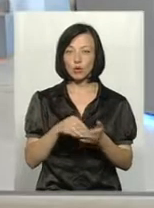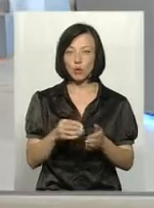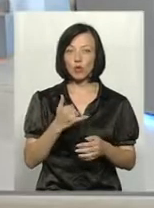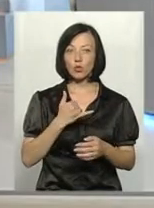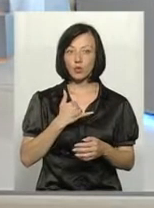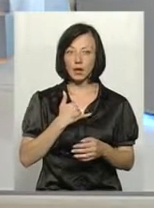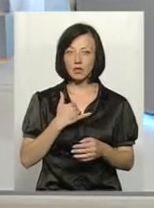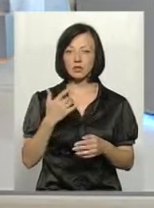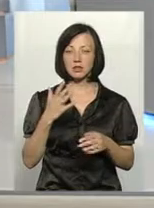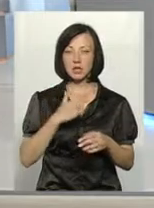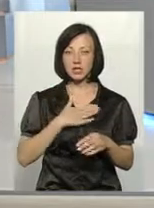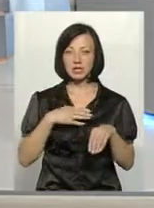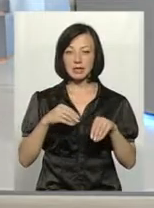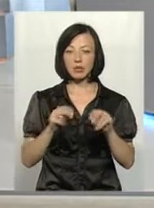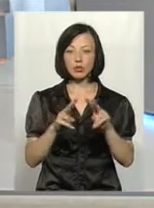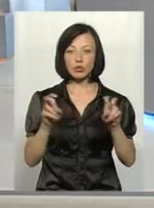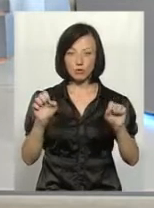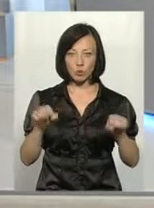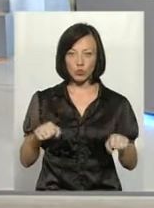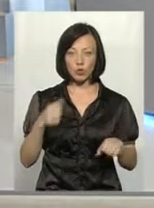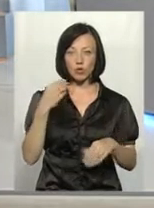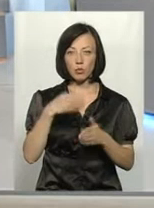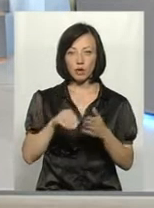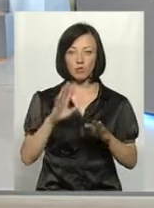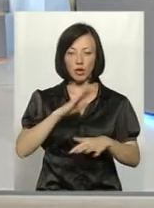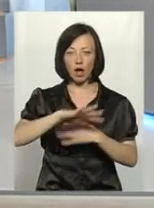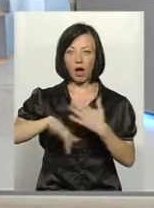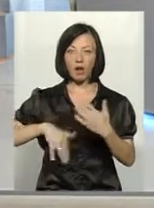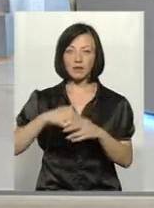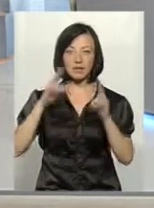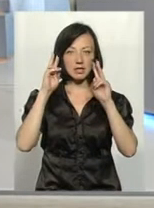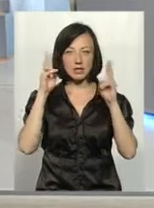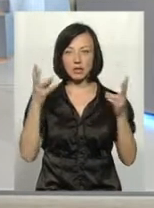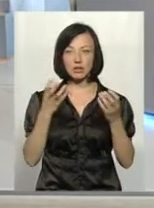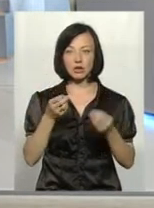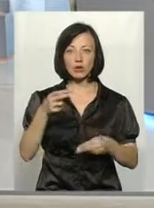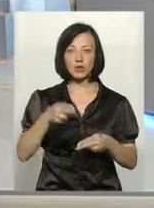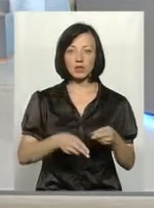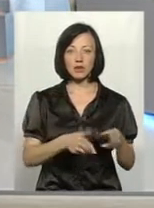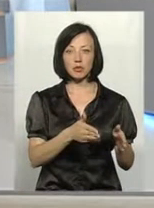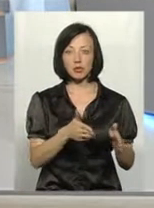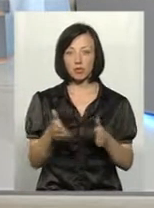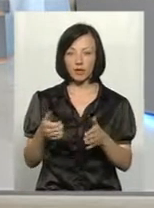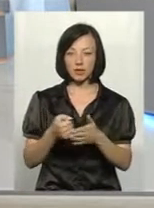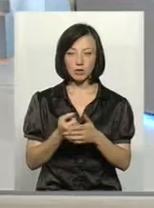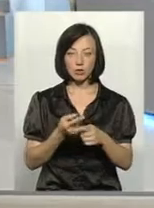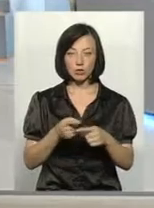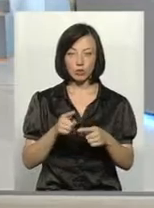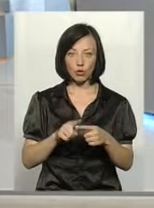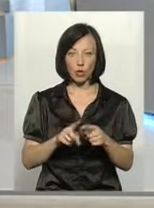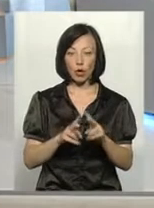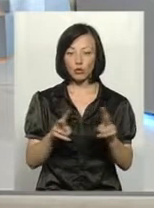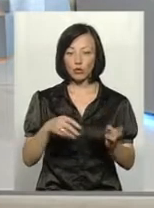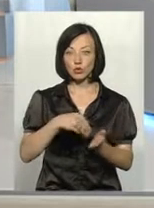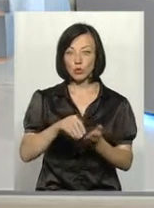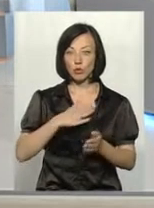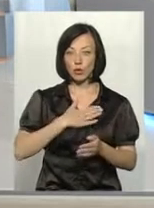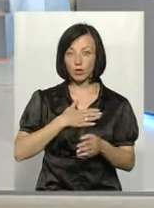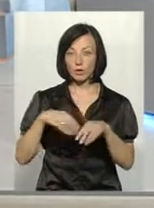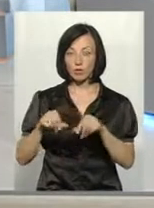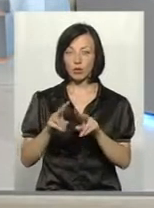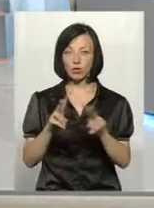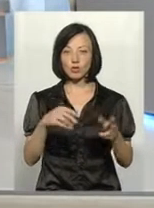ще орендовані наші землі, хтось зможе купити. Уявіть, що буде? Буде хаос. Вони не знають, як ще до кінця підготуватися взагалі до нього. Хтось купить мою землю,